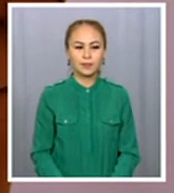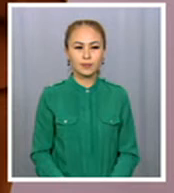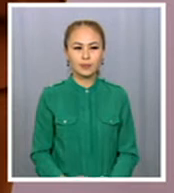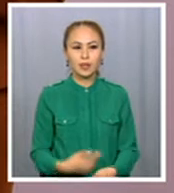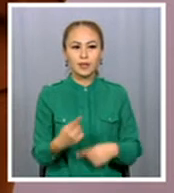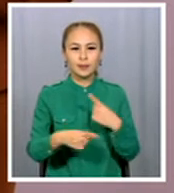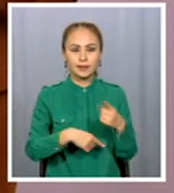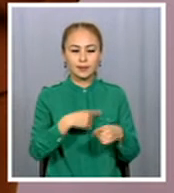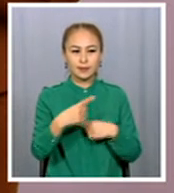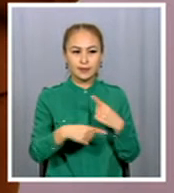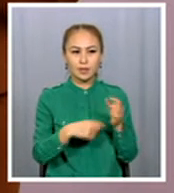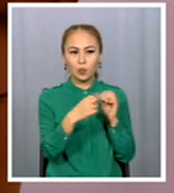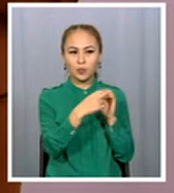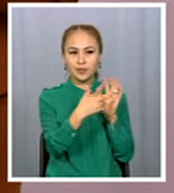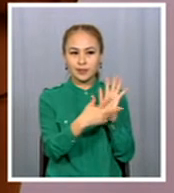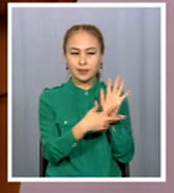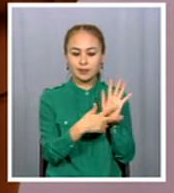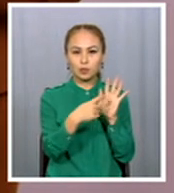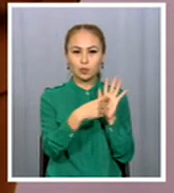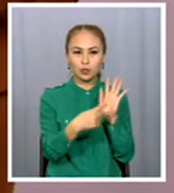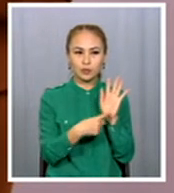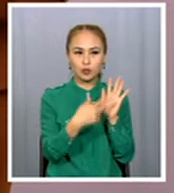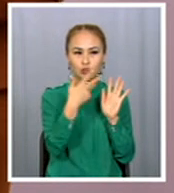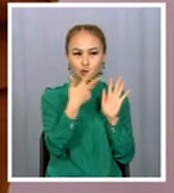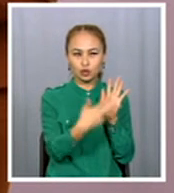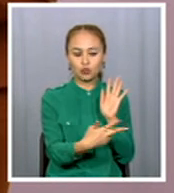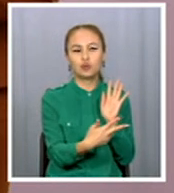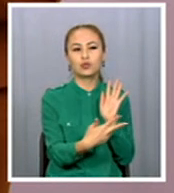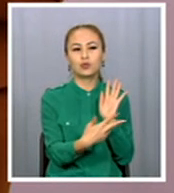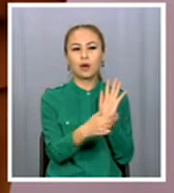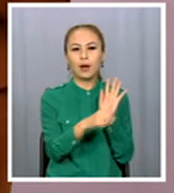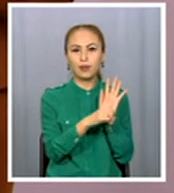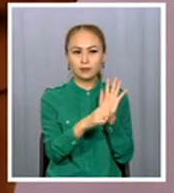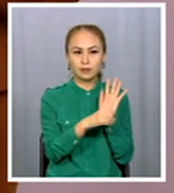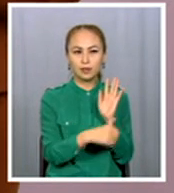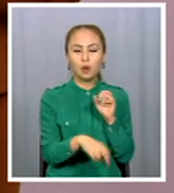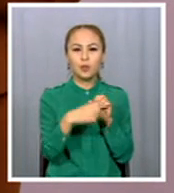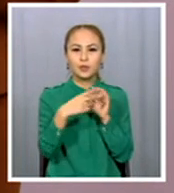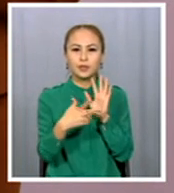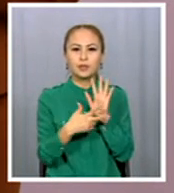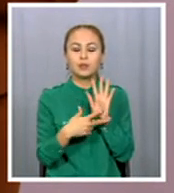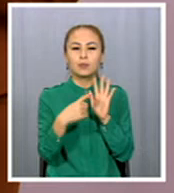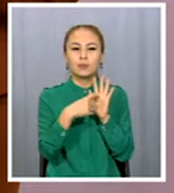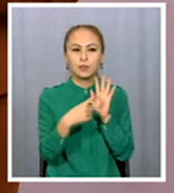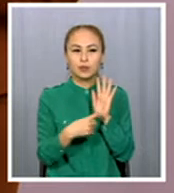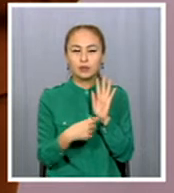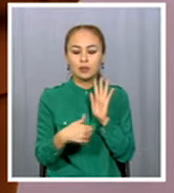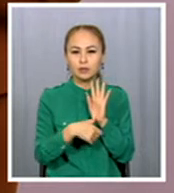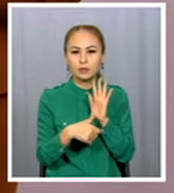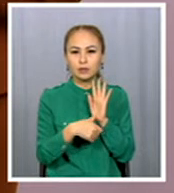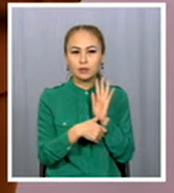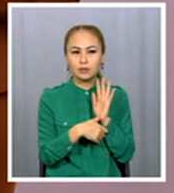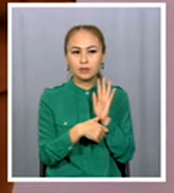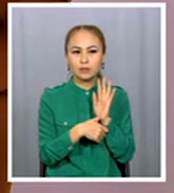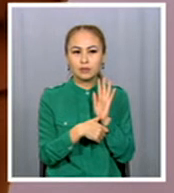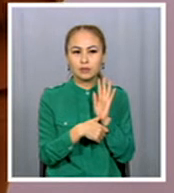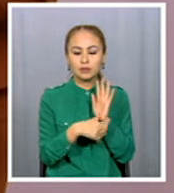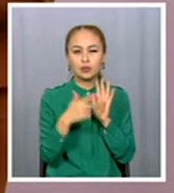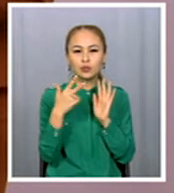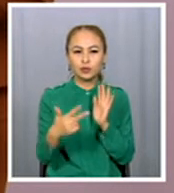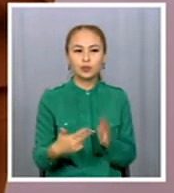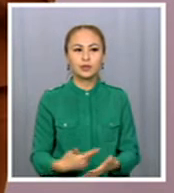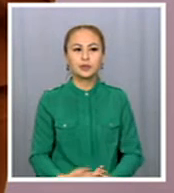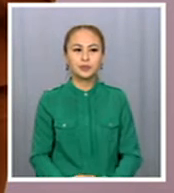Келесі, 18 пен 3 сандарының бөлінісі 6-ға тең. 18 пен 6 сандарының бөлінісі 3-ке